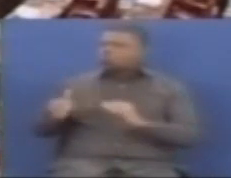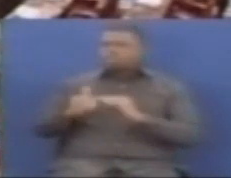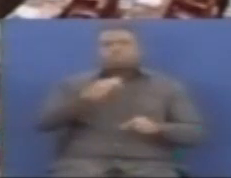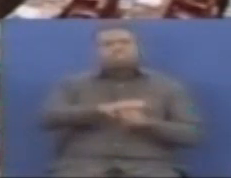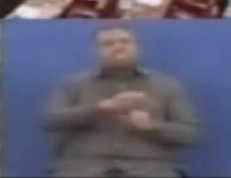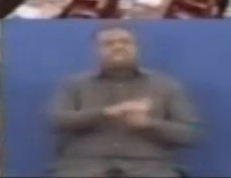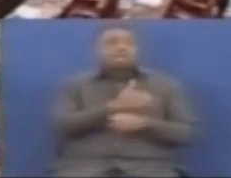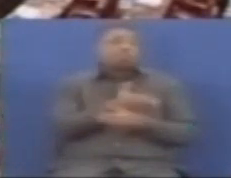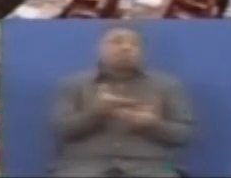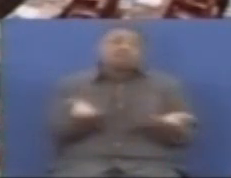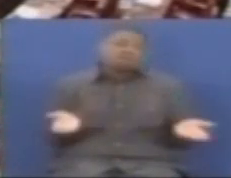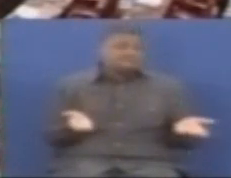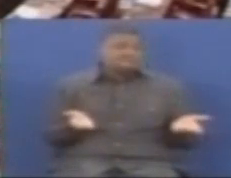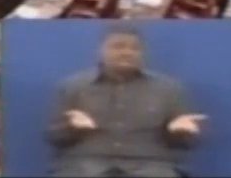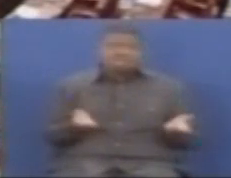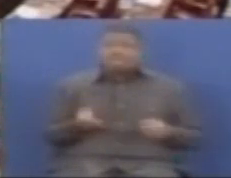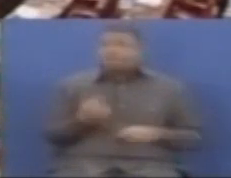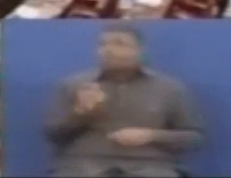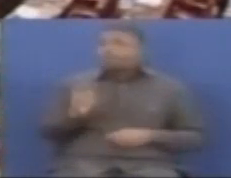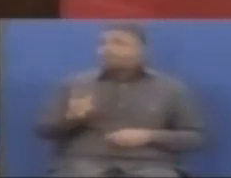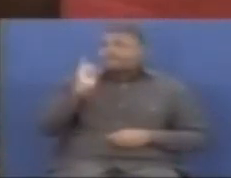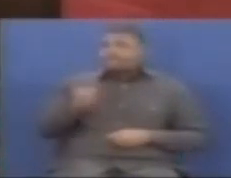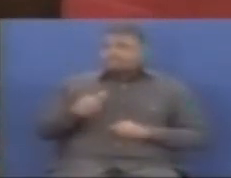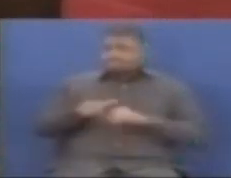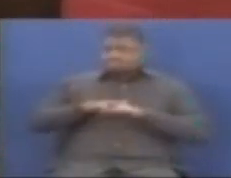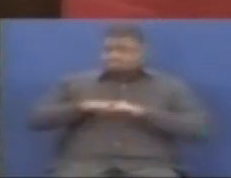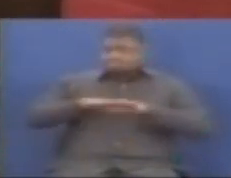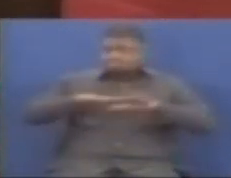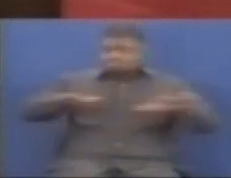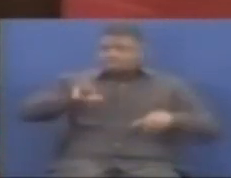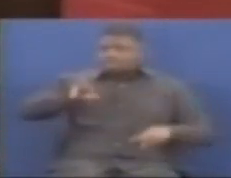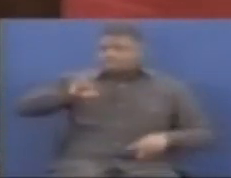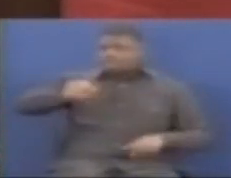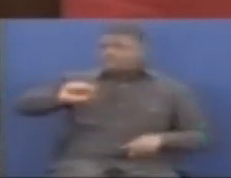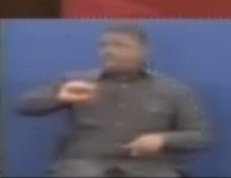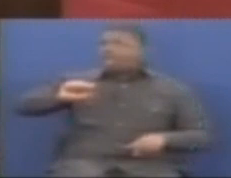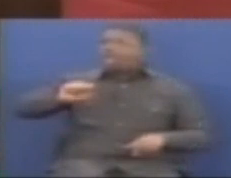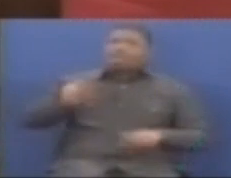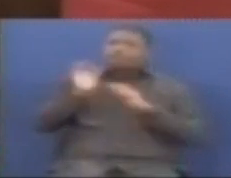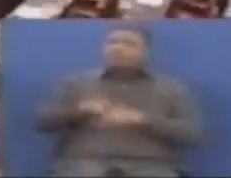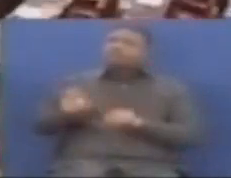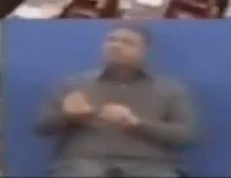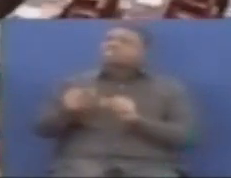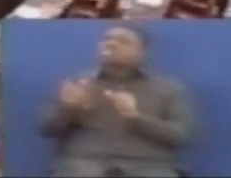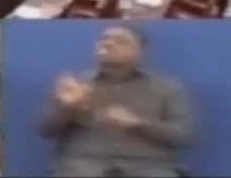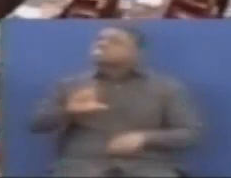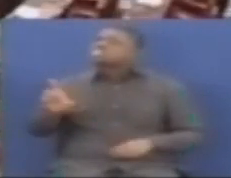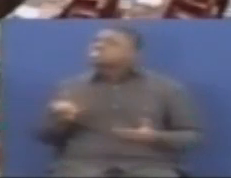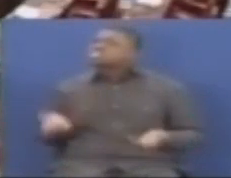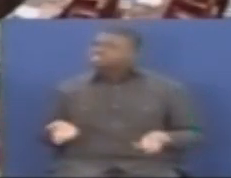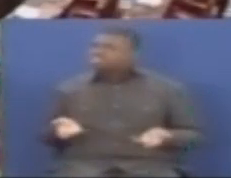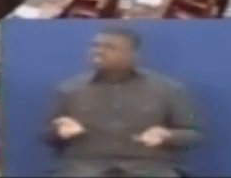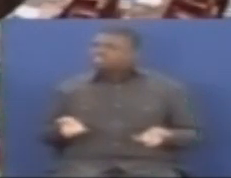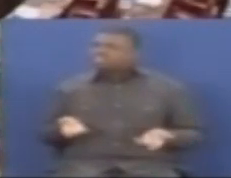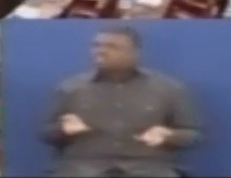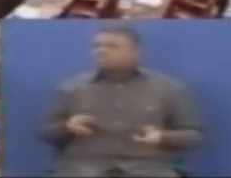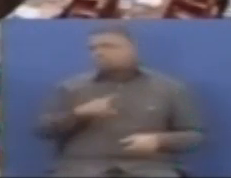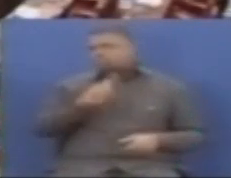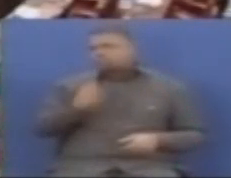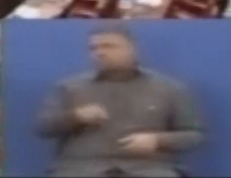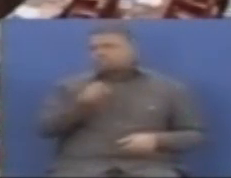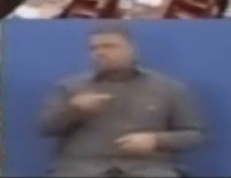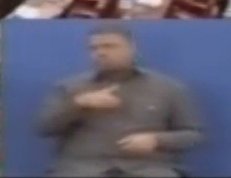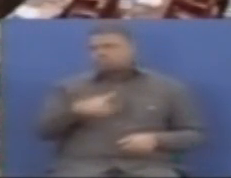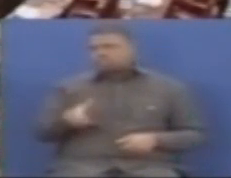ni lini usambazaji wa umeme kupitia REA utakamilika katika vijiji vya jimbo la Korogwe Vijijini? Swali hilo